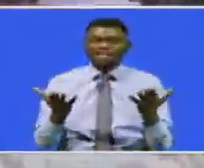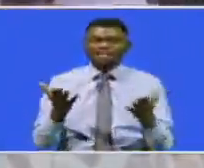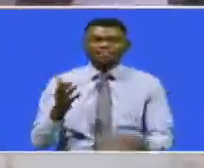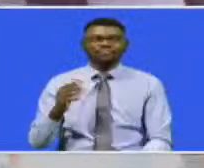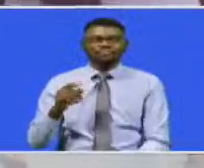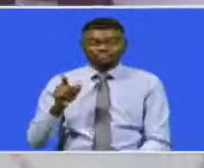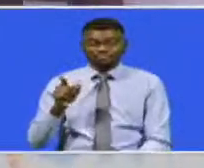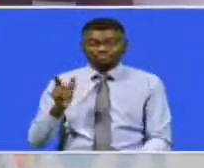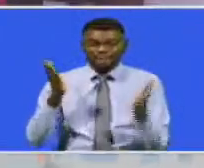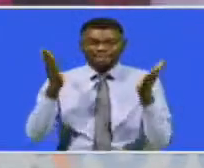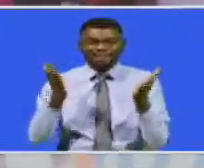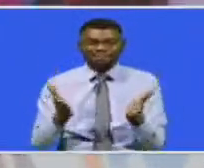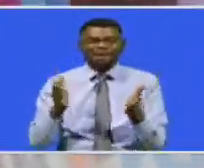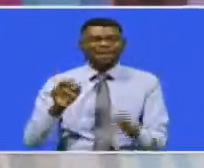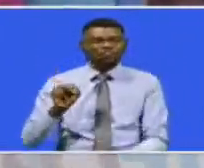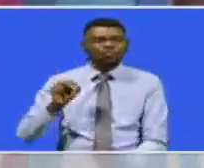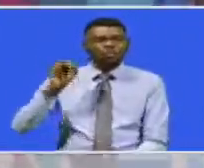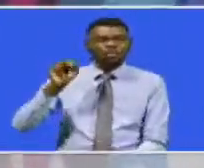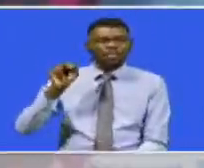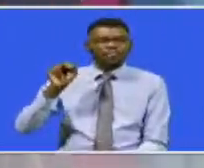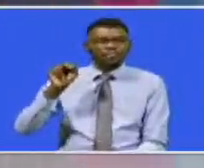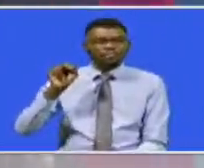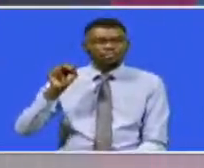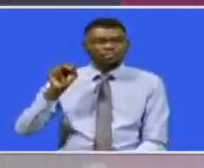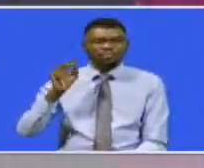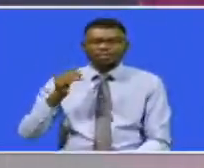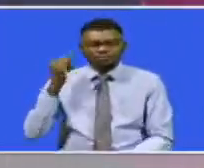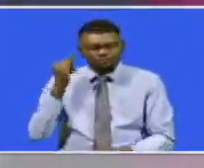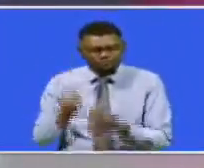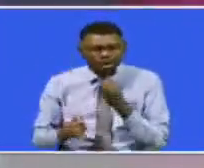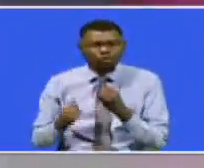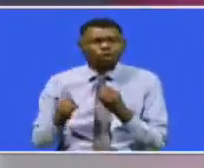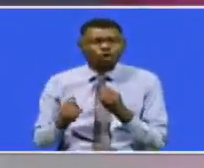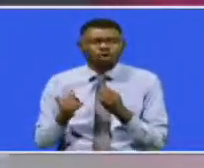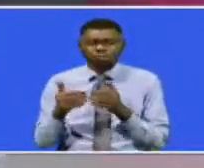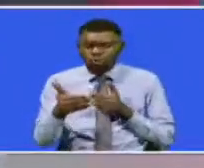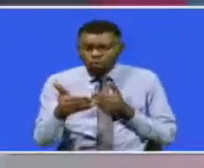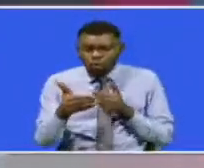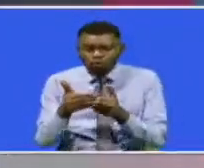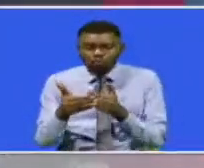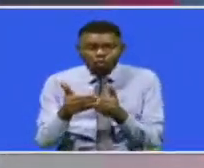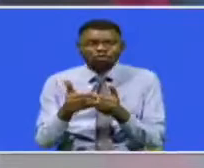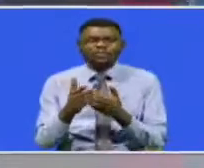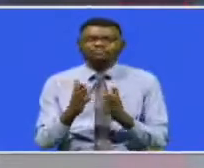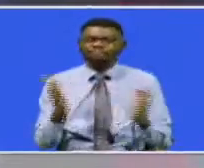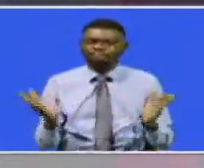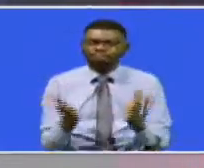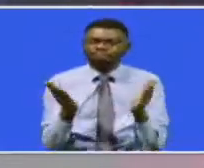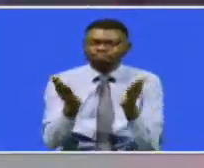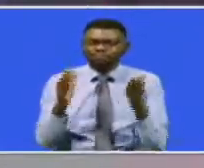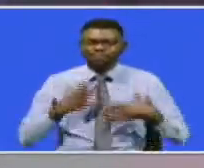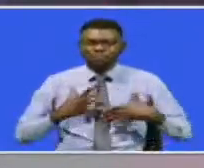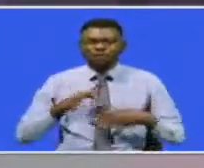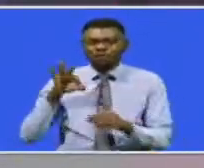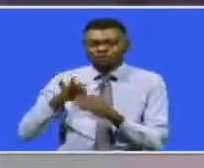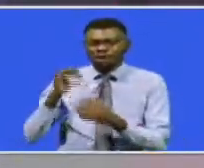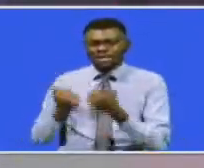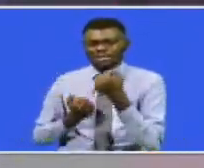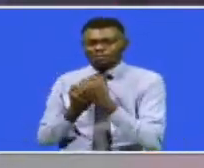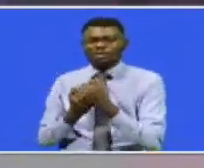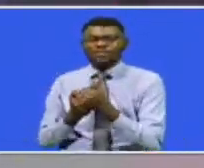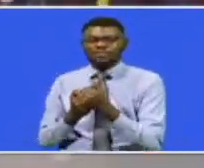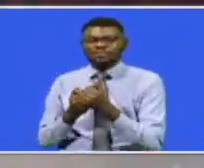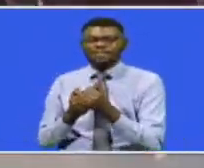la kaskazini mwa bonde la Ufa kwenye kipindi cha lala salama ya kuwarai wapigaji kura kabla ya kipute cha